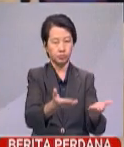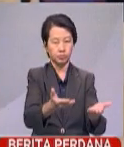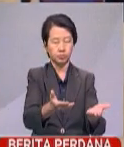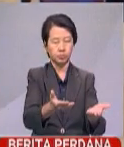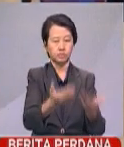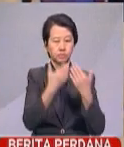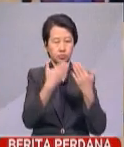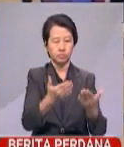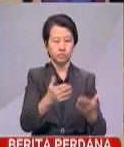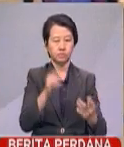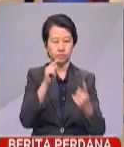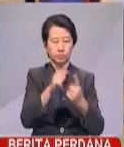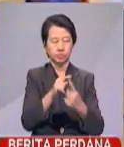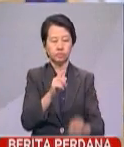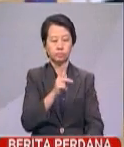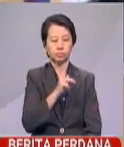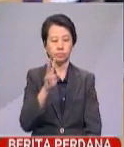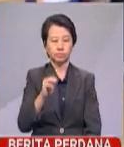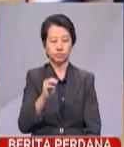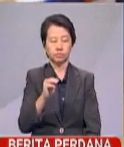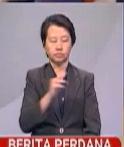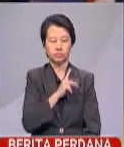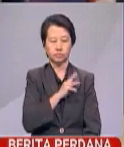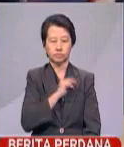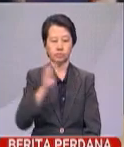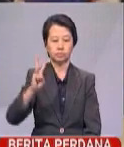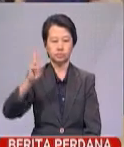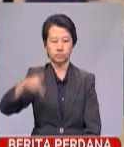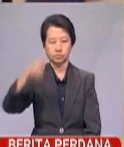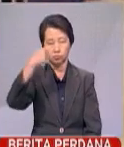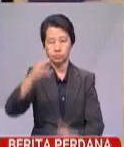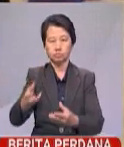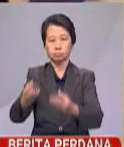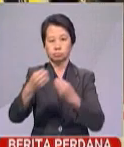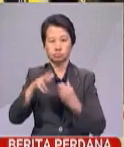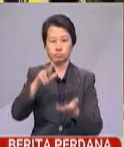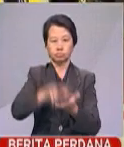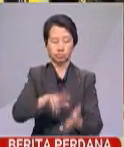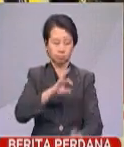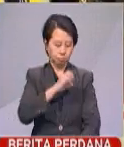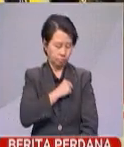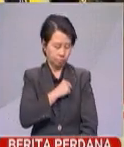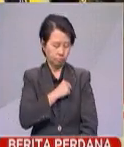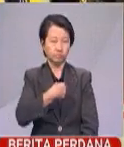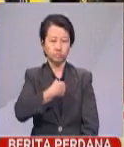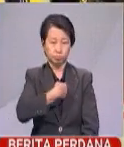Kementerian Wilayah Persekutuan kerana memberi pengiktirafan ini.